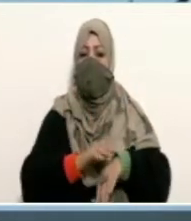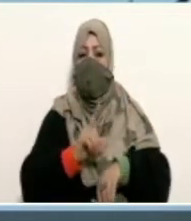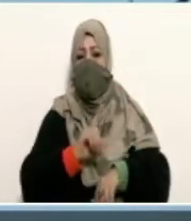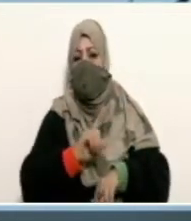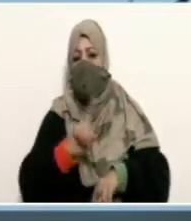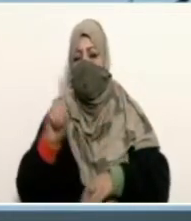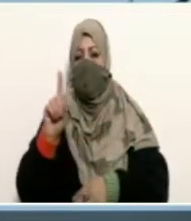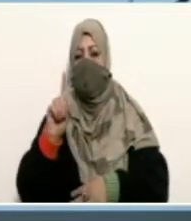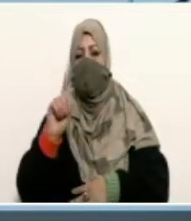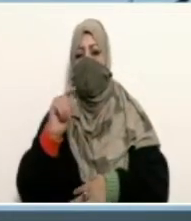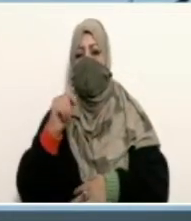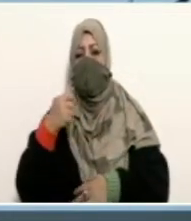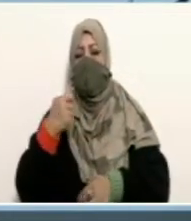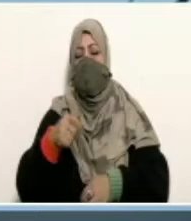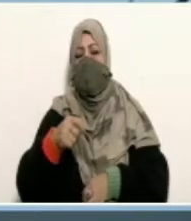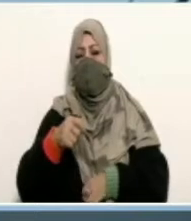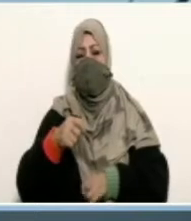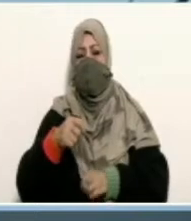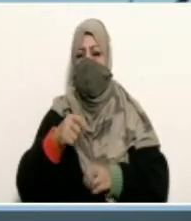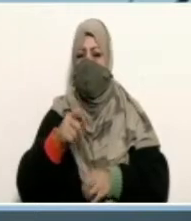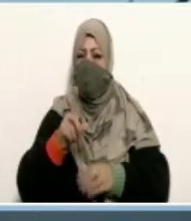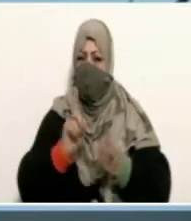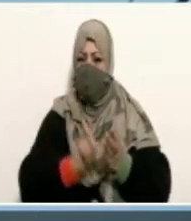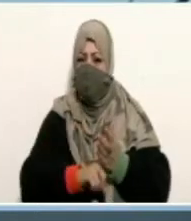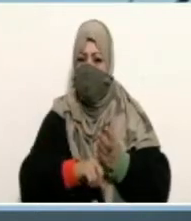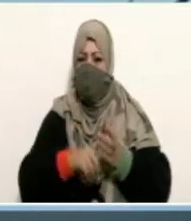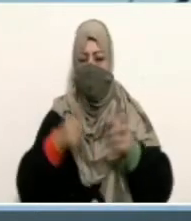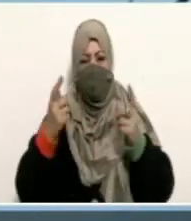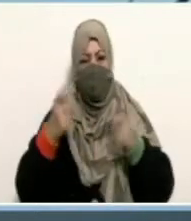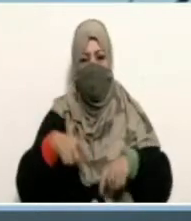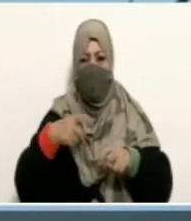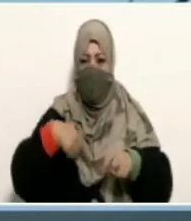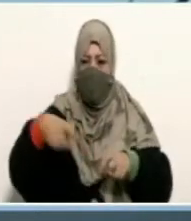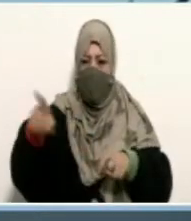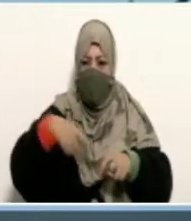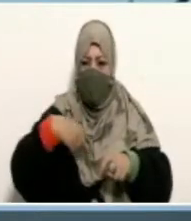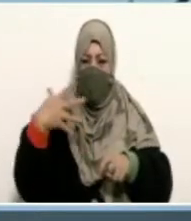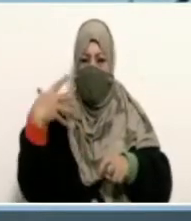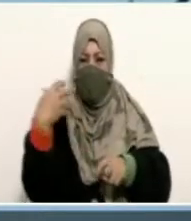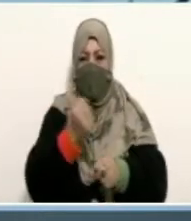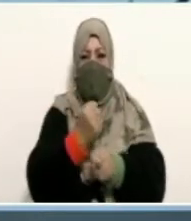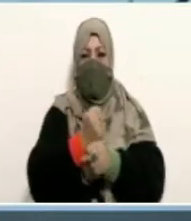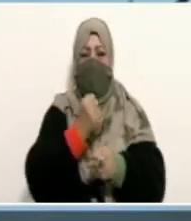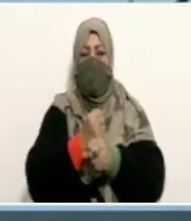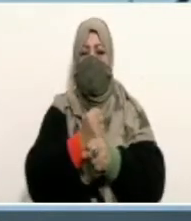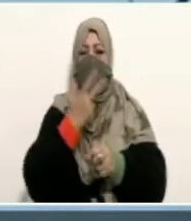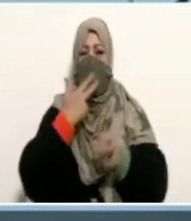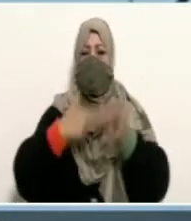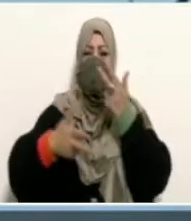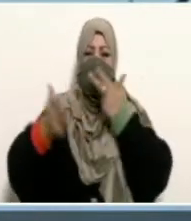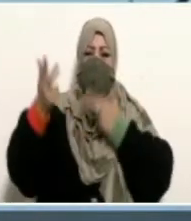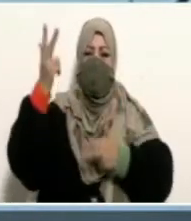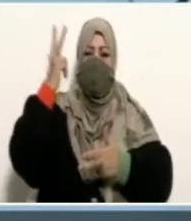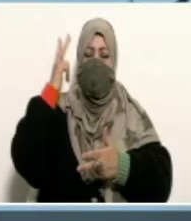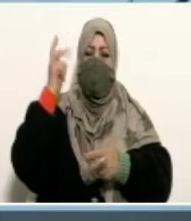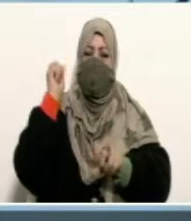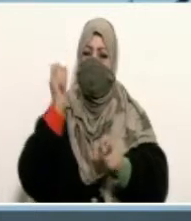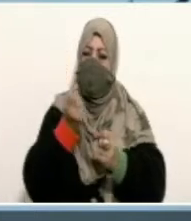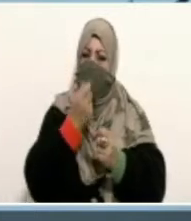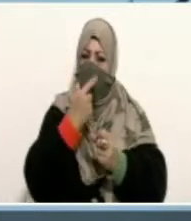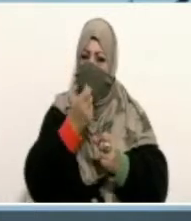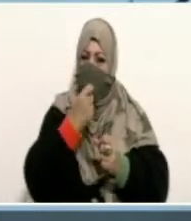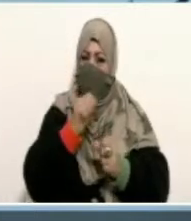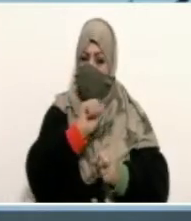بين المتعاقدين، فالمعتبر في ذلك العرف، العرف الصيدليين يعني أن يأخذوا على هذا مالا أو